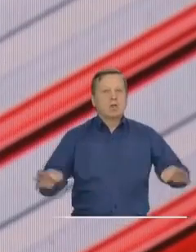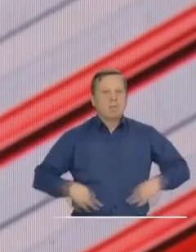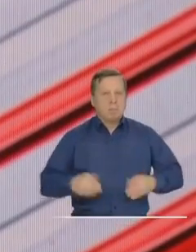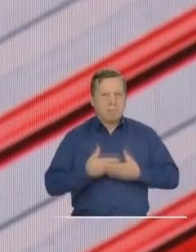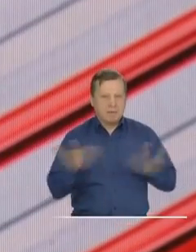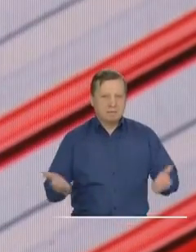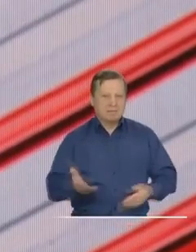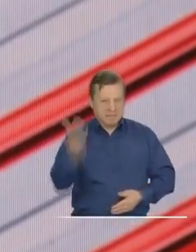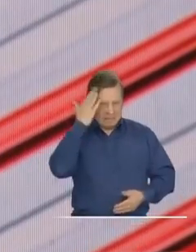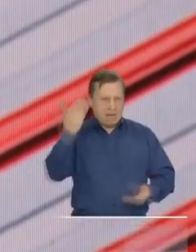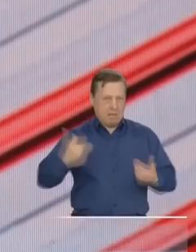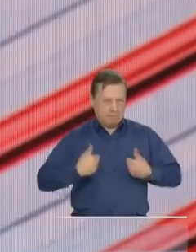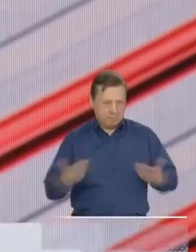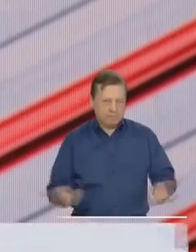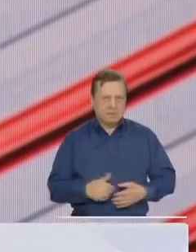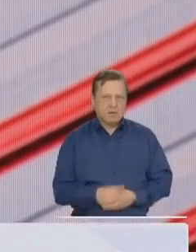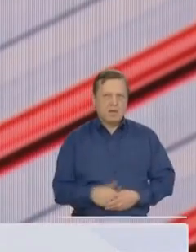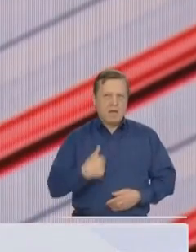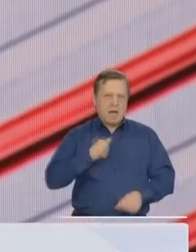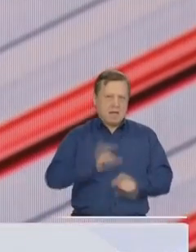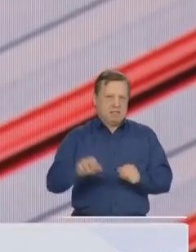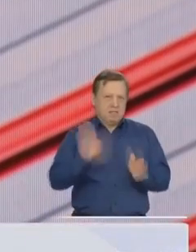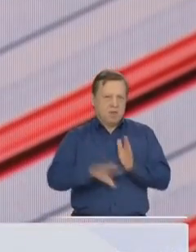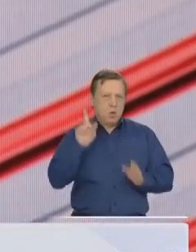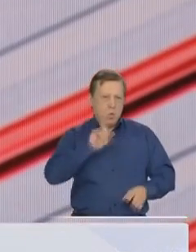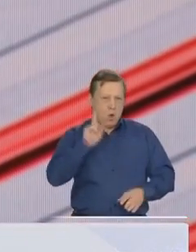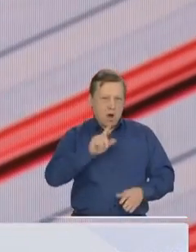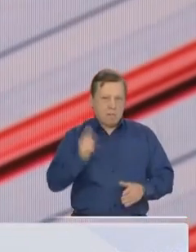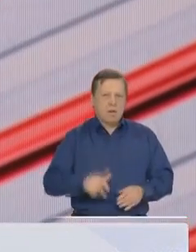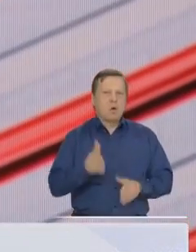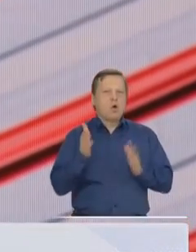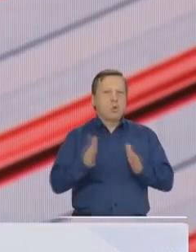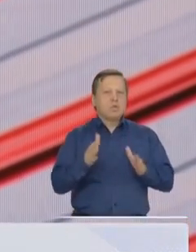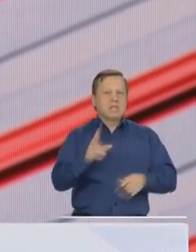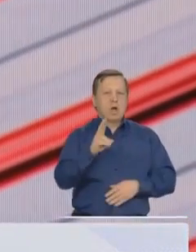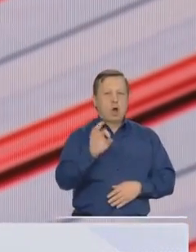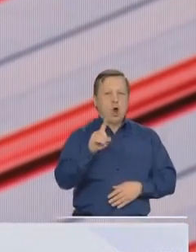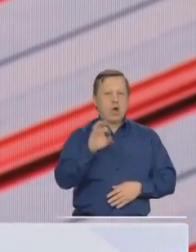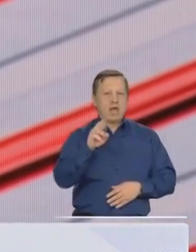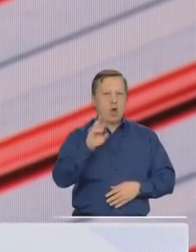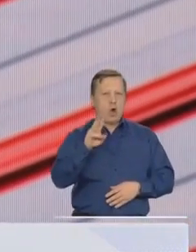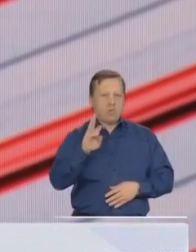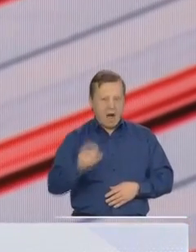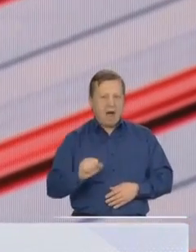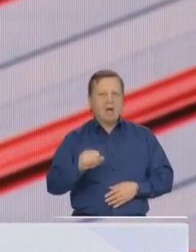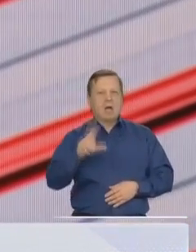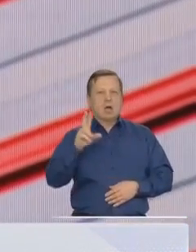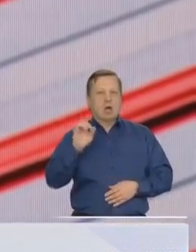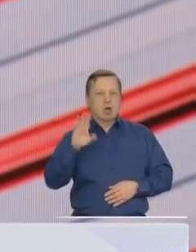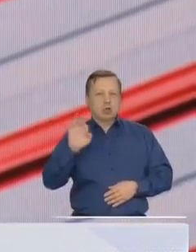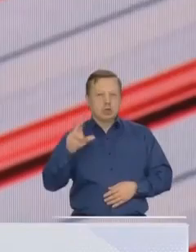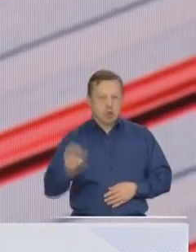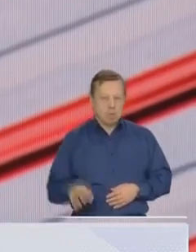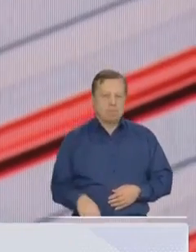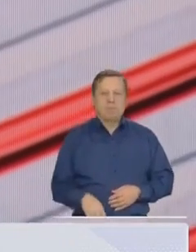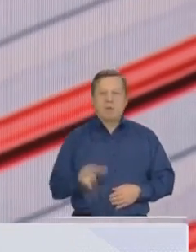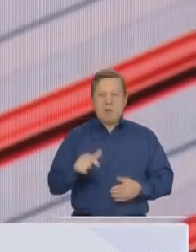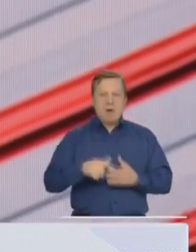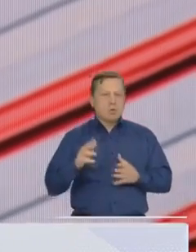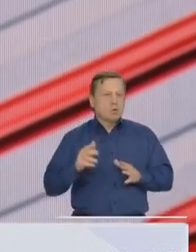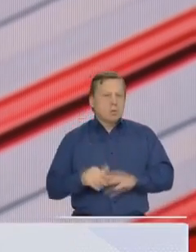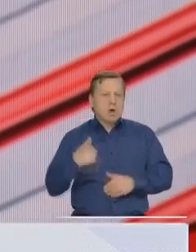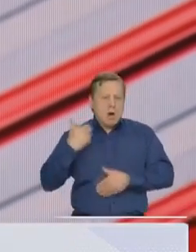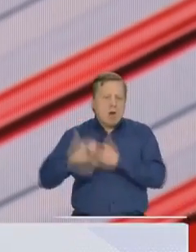znacie mnie jestem zwykłym chłopakiem z ulicy kolejowej w krośnie przeszedłem długą drogę żeby stanąć dzisiaj tutaj